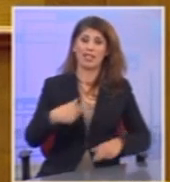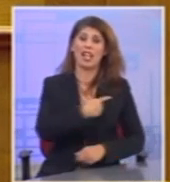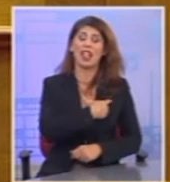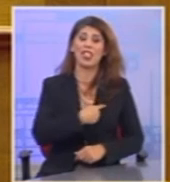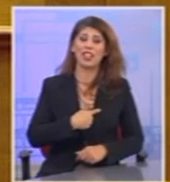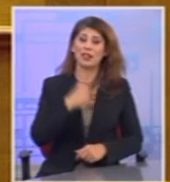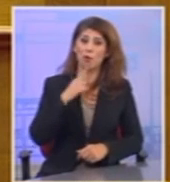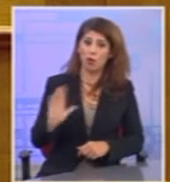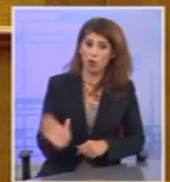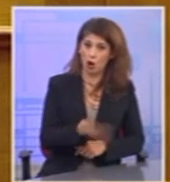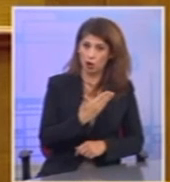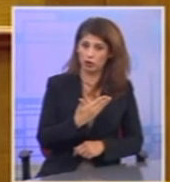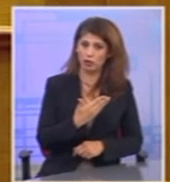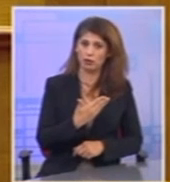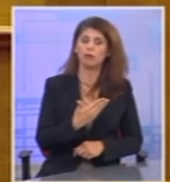που αποπέμπονται